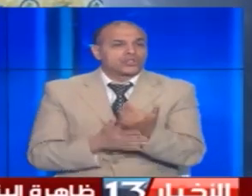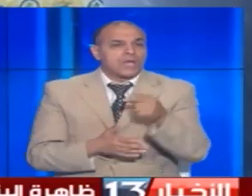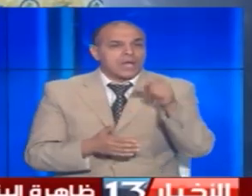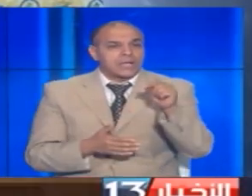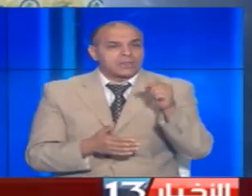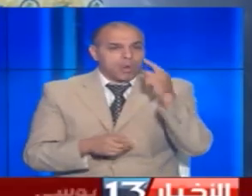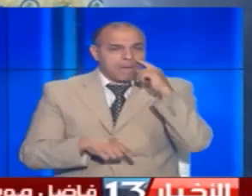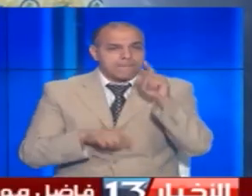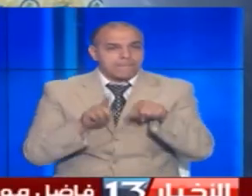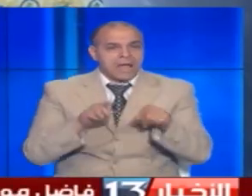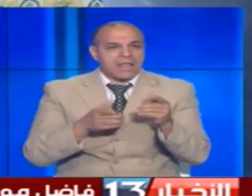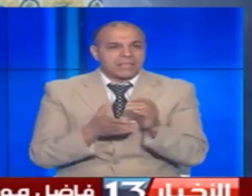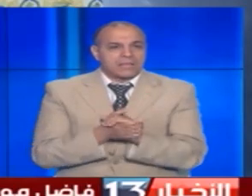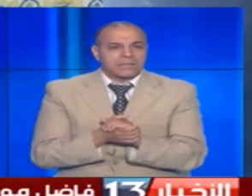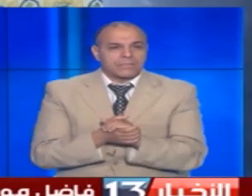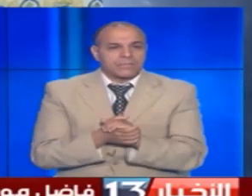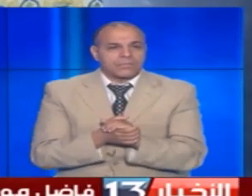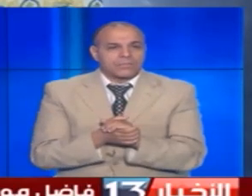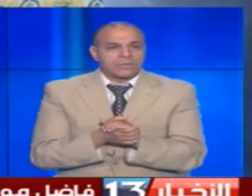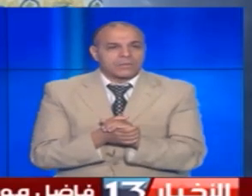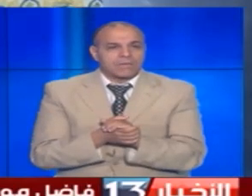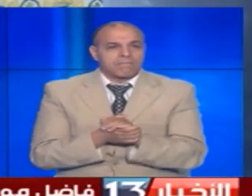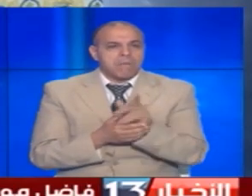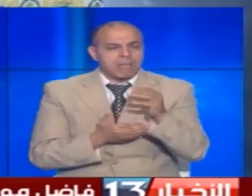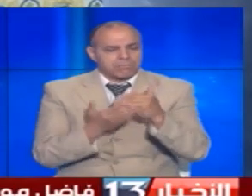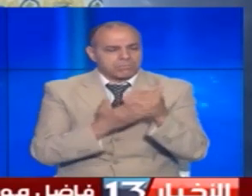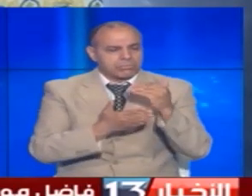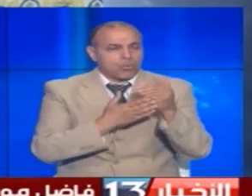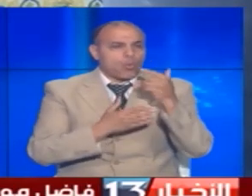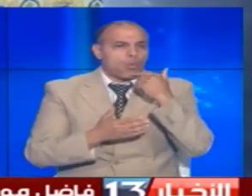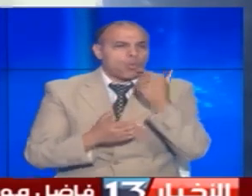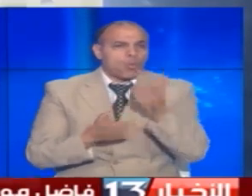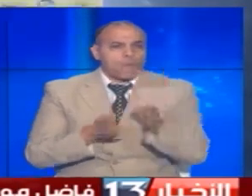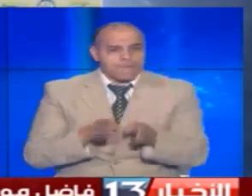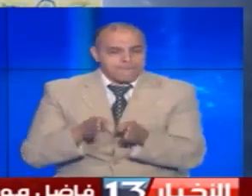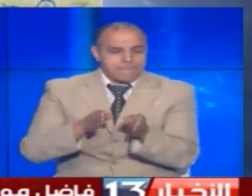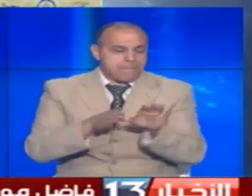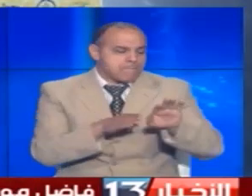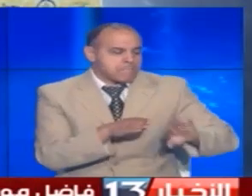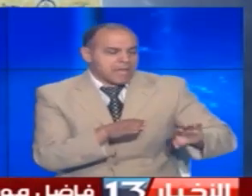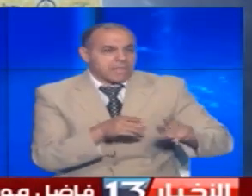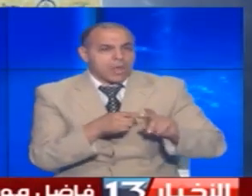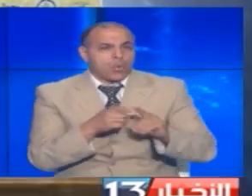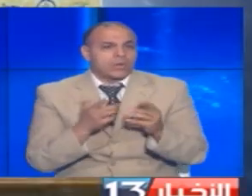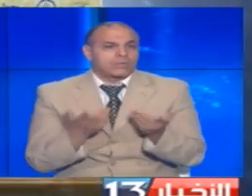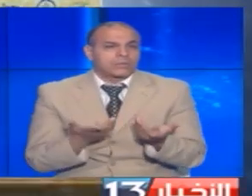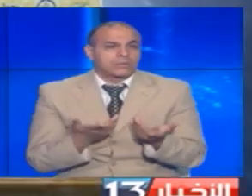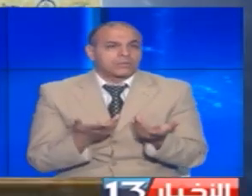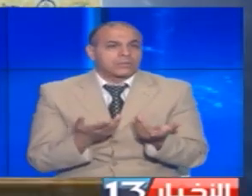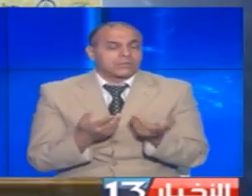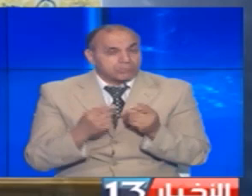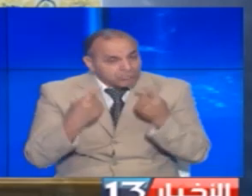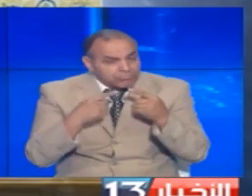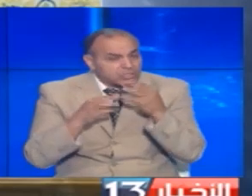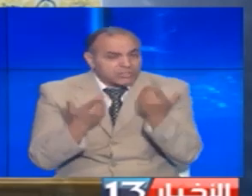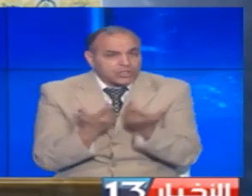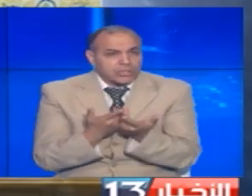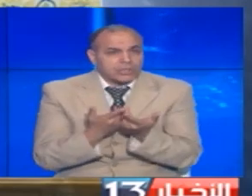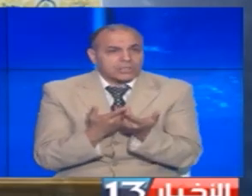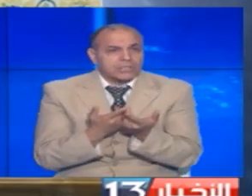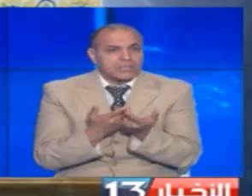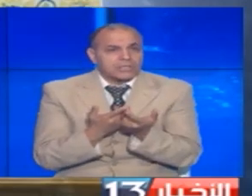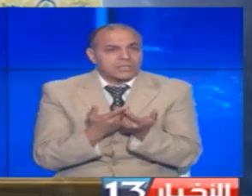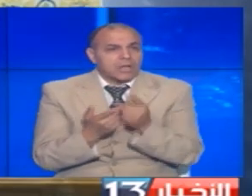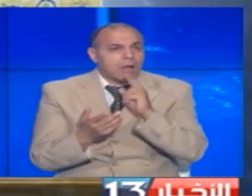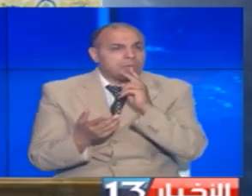البعض منها وان بعض البنايات في مجاري الاوديه هذه هي عبرها بس انت قوامها يلزم عندك في